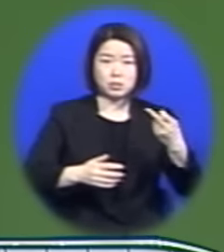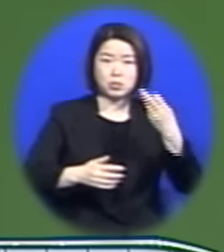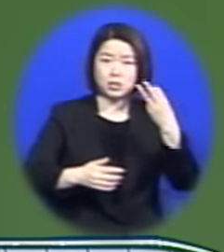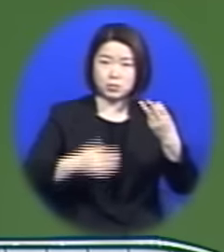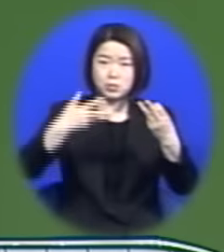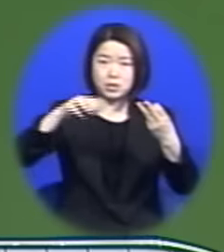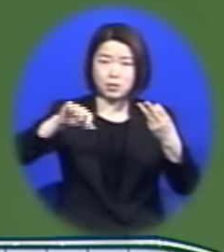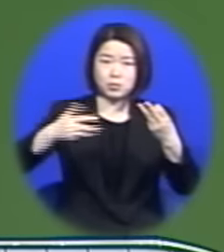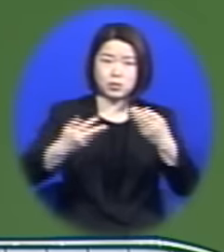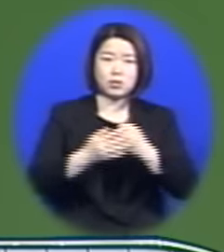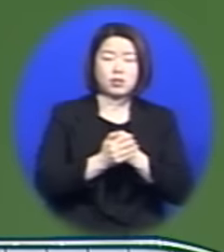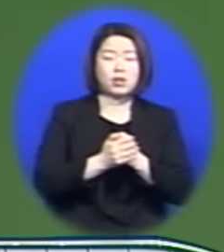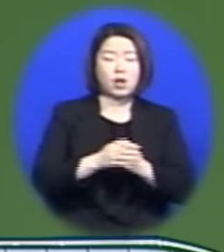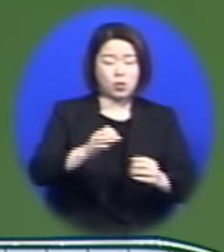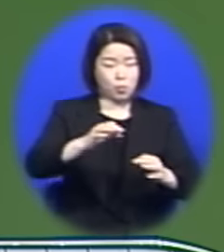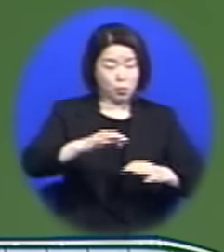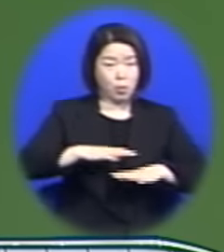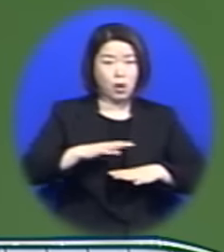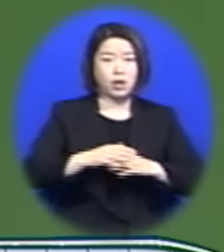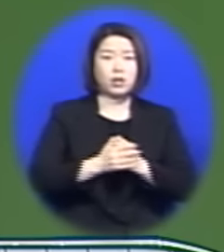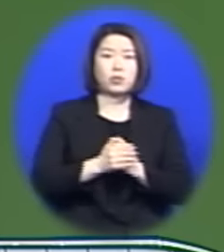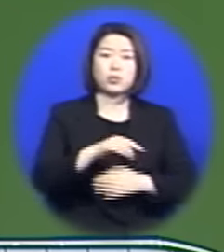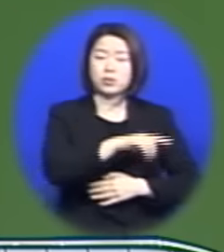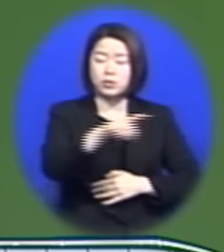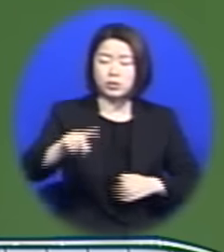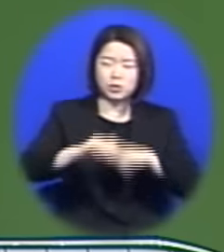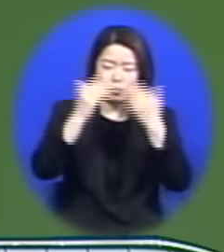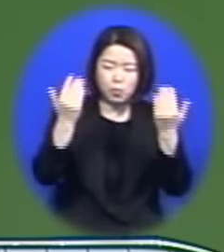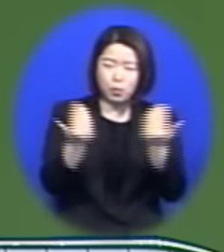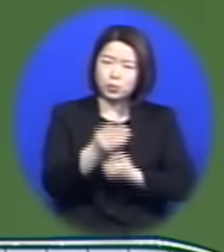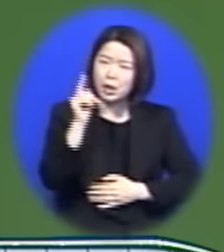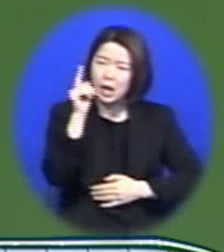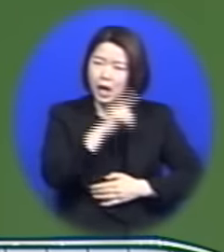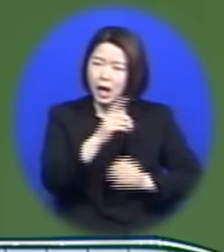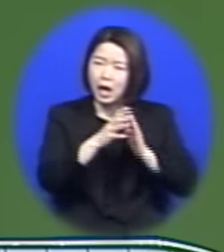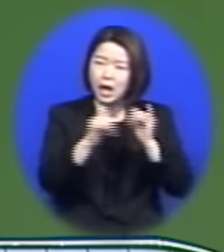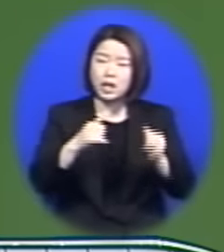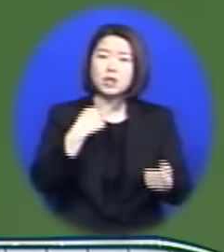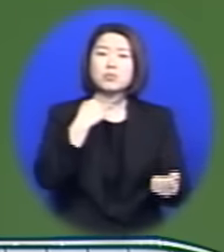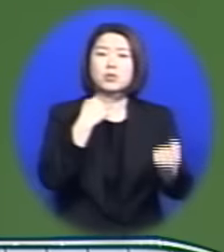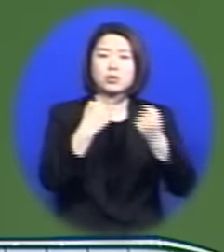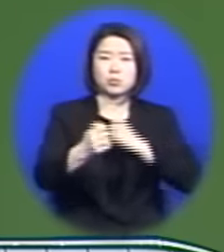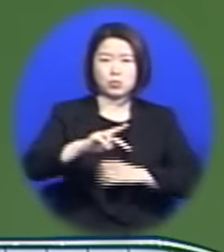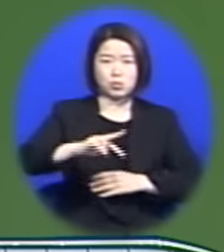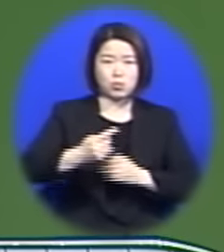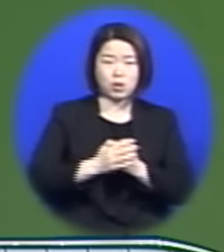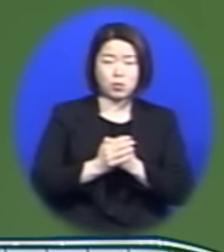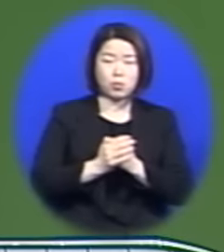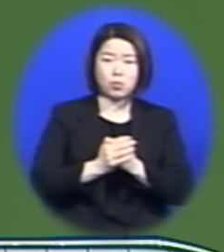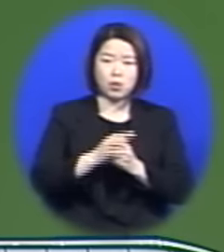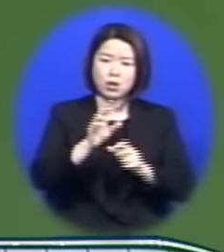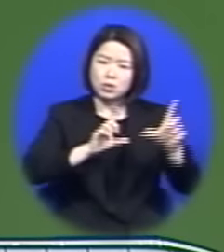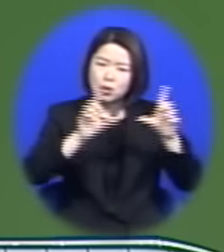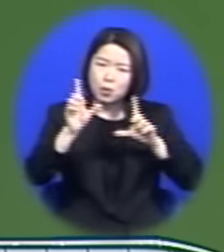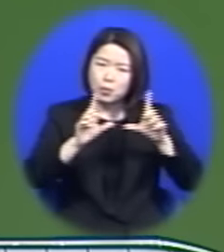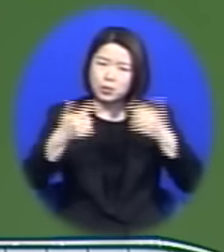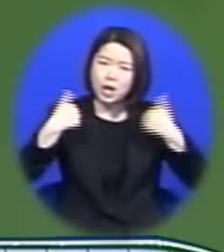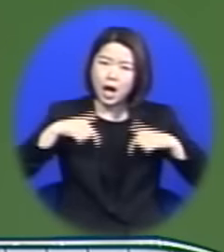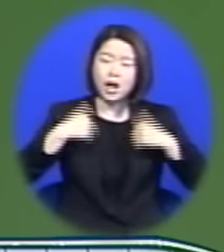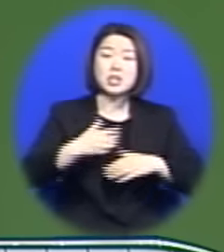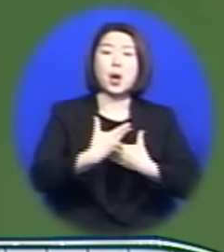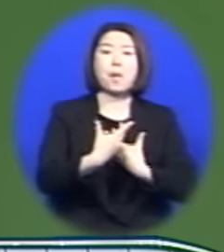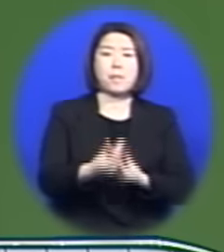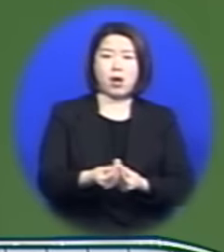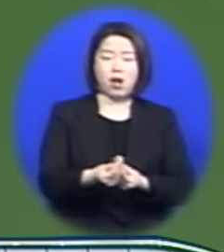말합니다 놀랍게도 그들은 모두가 악인인도 신세가 언제나 편안하고